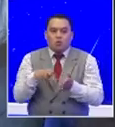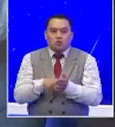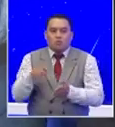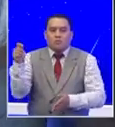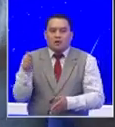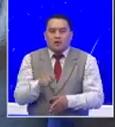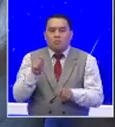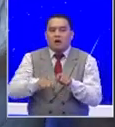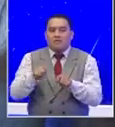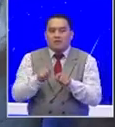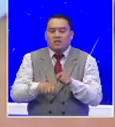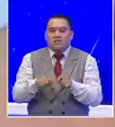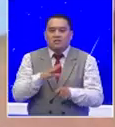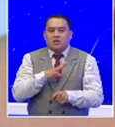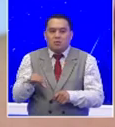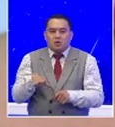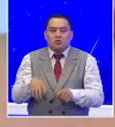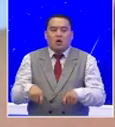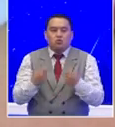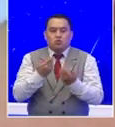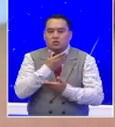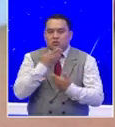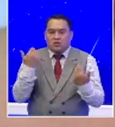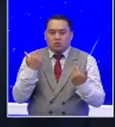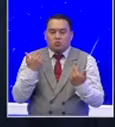Посетив его, проверяющие не обнаружили никаких нарушений